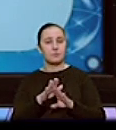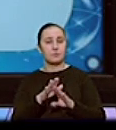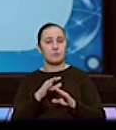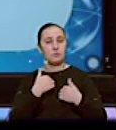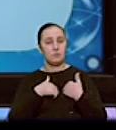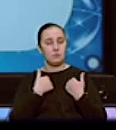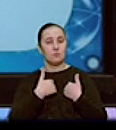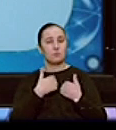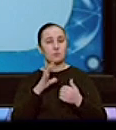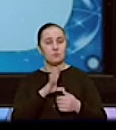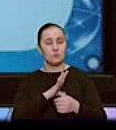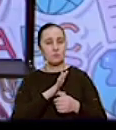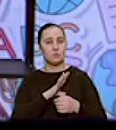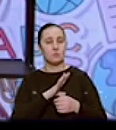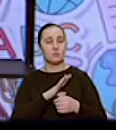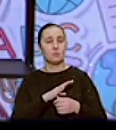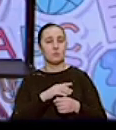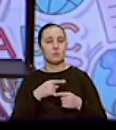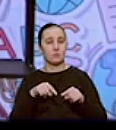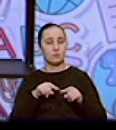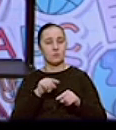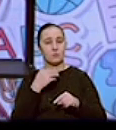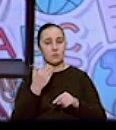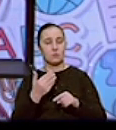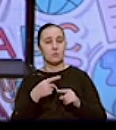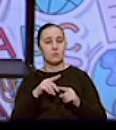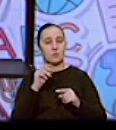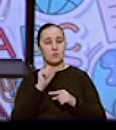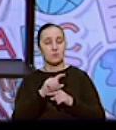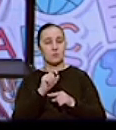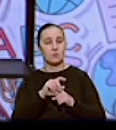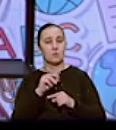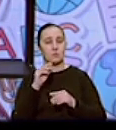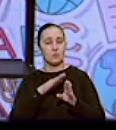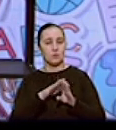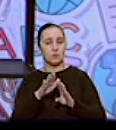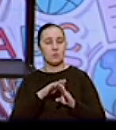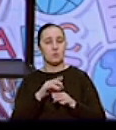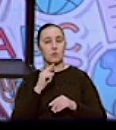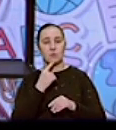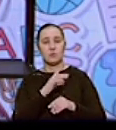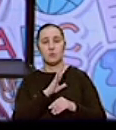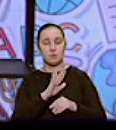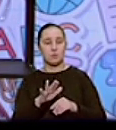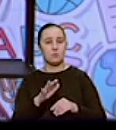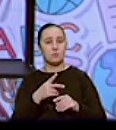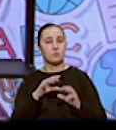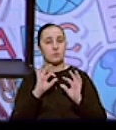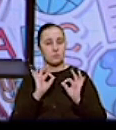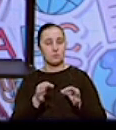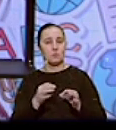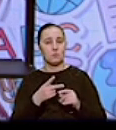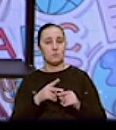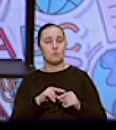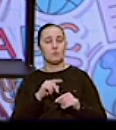bajarishga harakat qildik. Demak, siz ushbu topshiriqlarni bajarishda qiynalmaysiz,